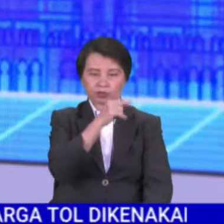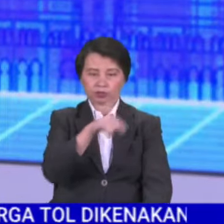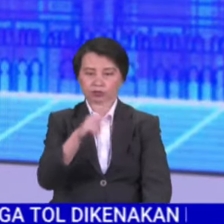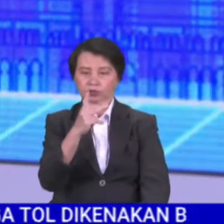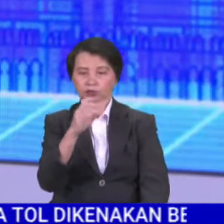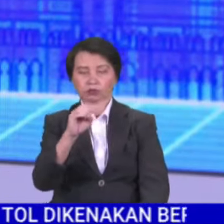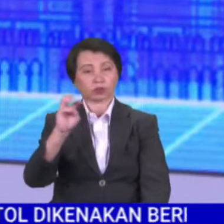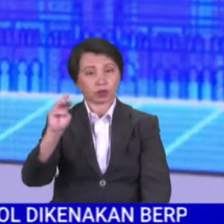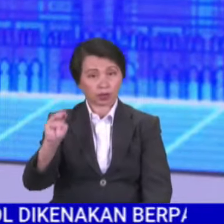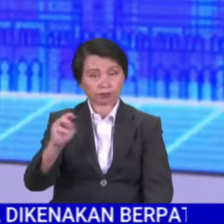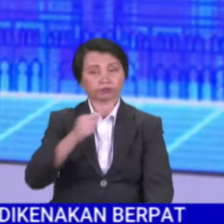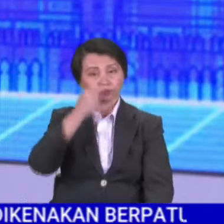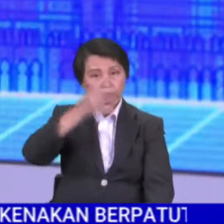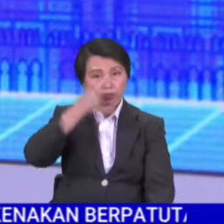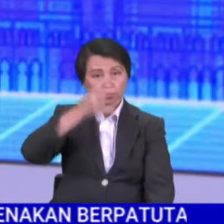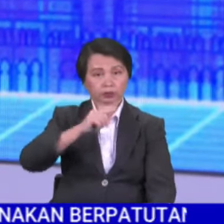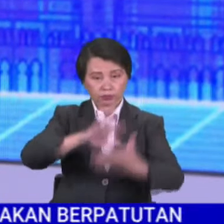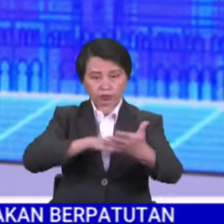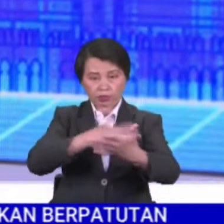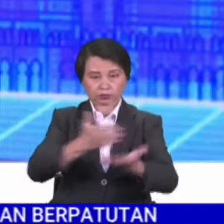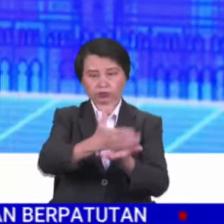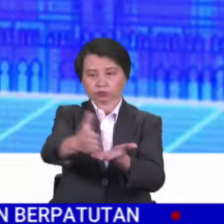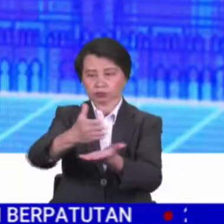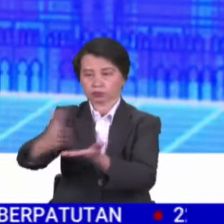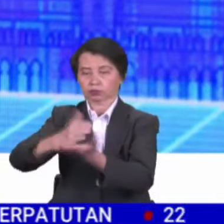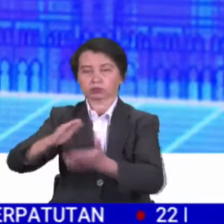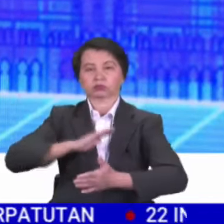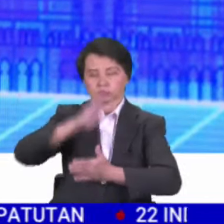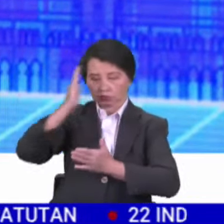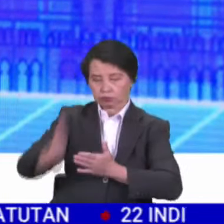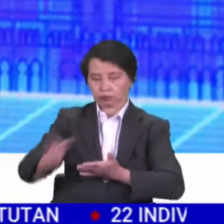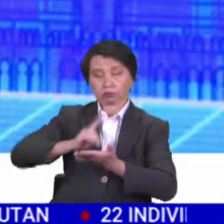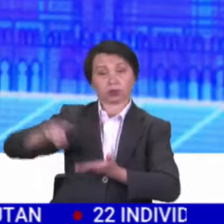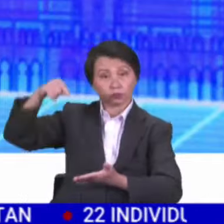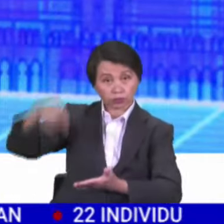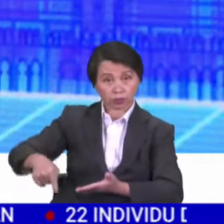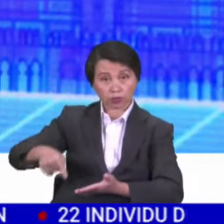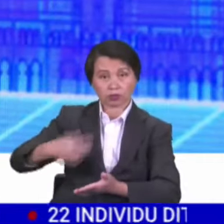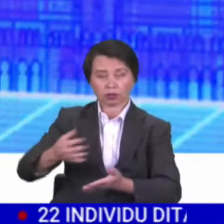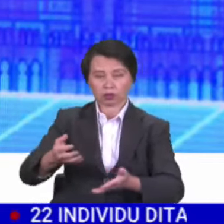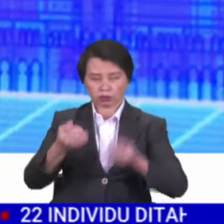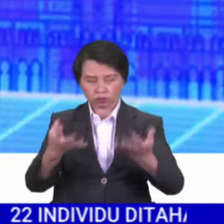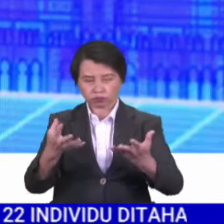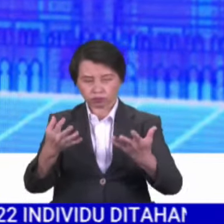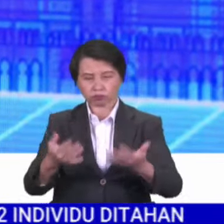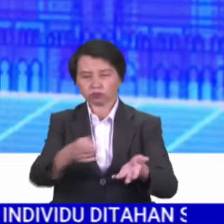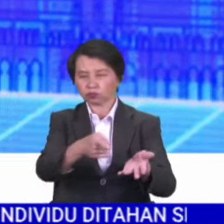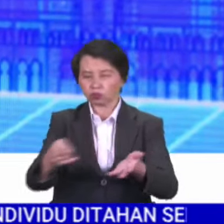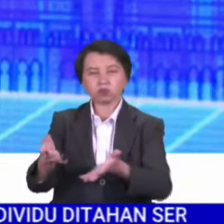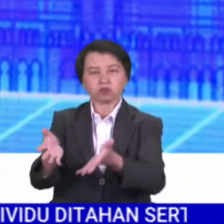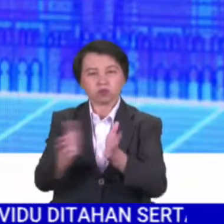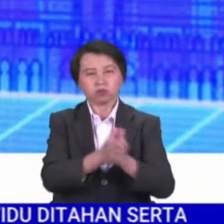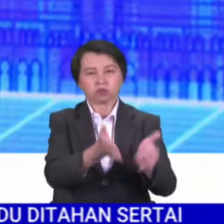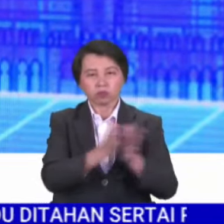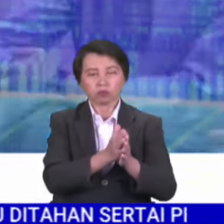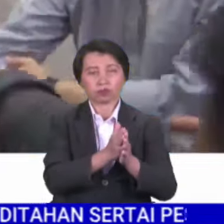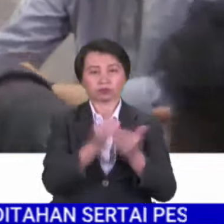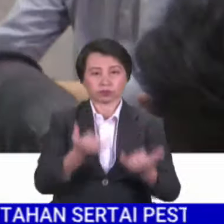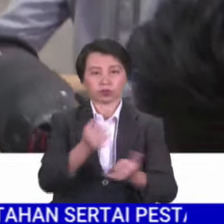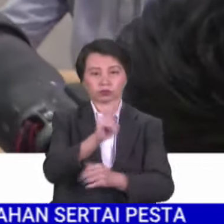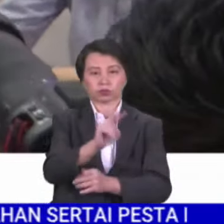Tan Sri Anwar Musa berkata, jadual agihan itu akan dimuktamadkan minggu ini berdasarkan taburan pemohon. Menurutnya, setakat ini